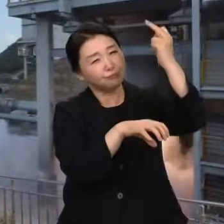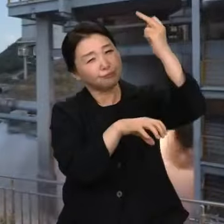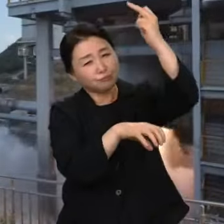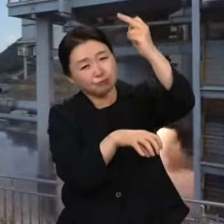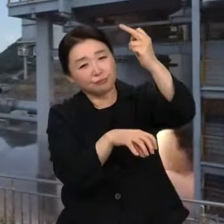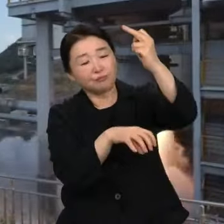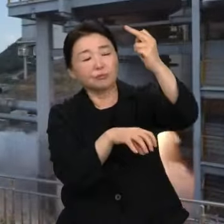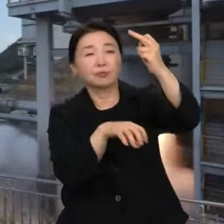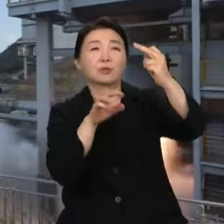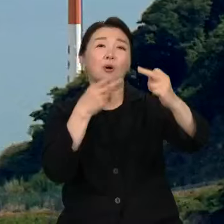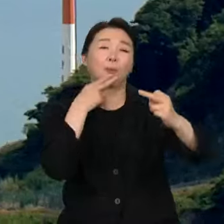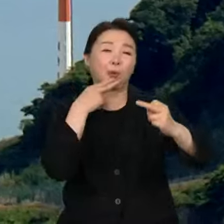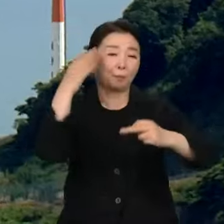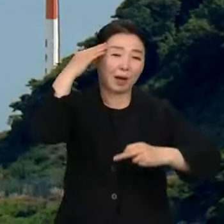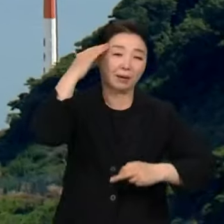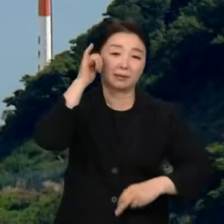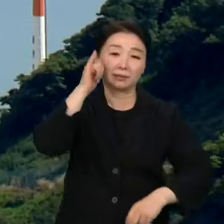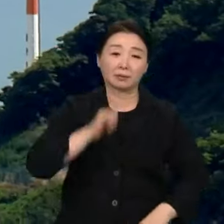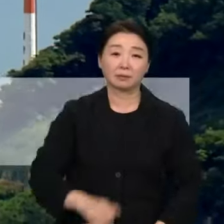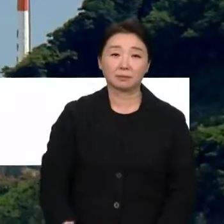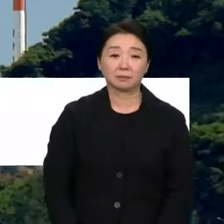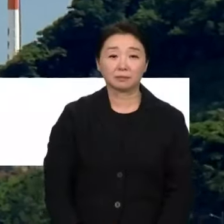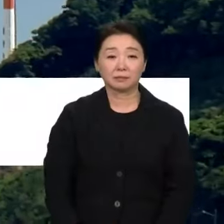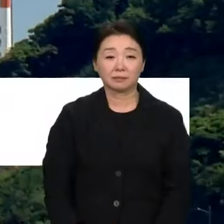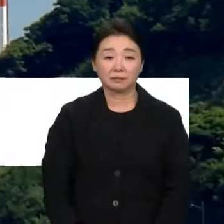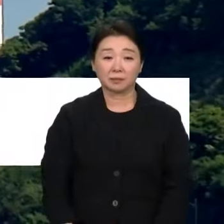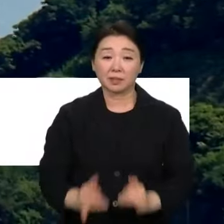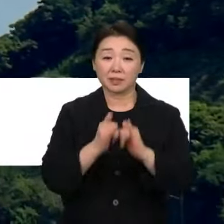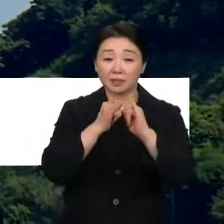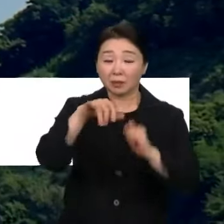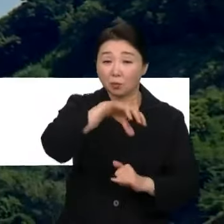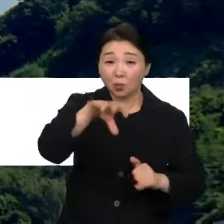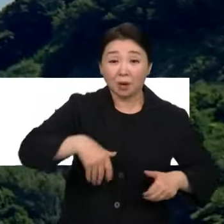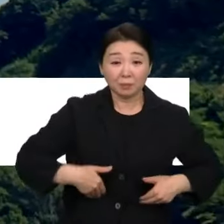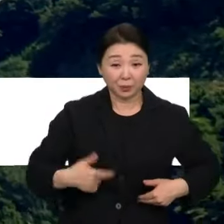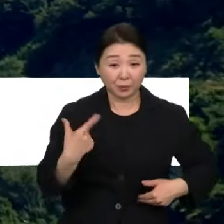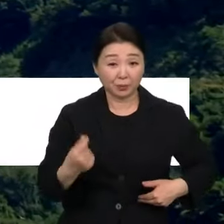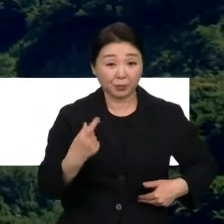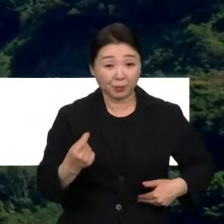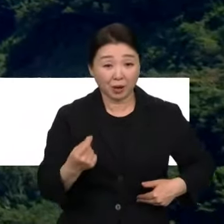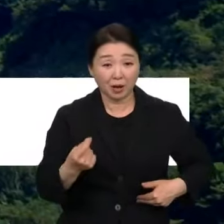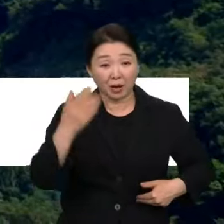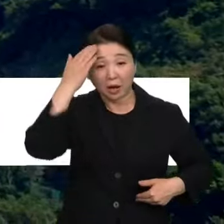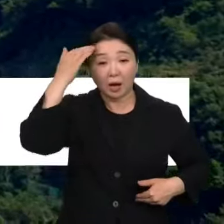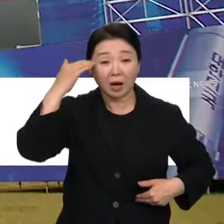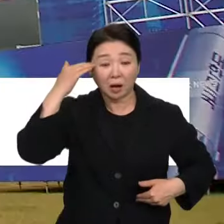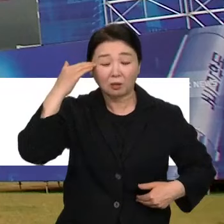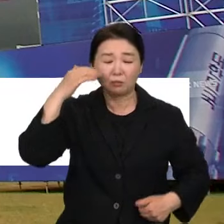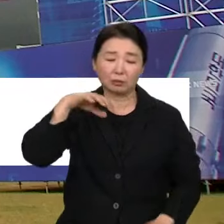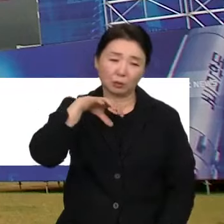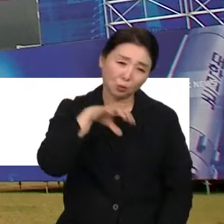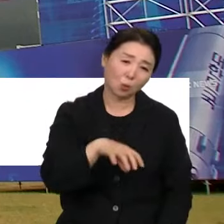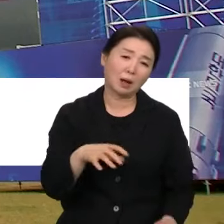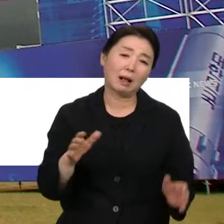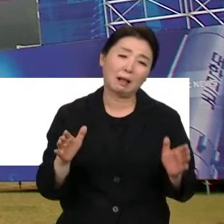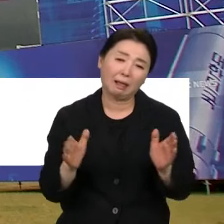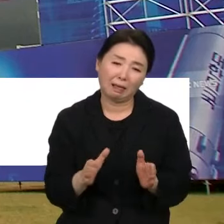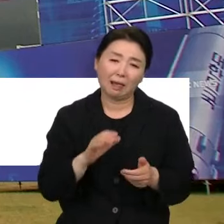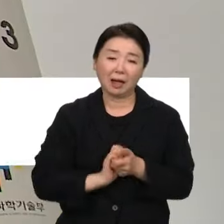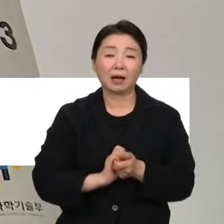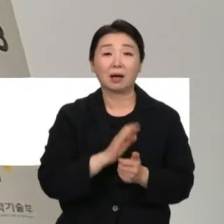게 걸림돌이었습니다. 많은 인프라와 공간이 필요할 텐데 우리나라의 한정된